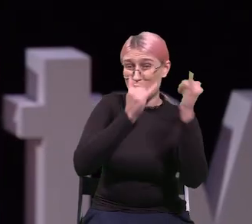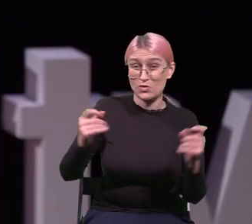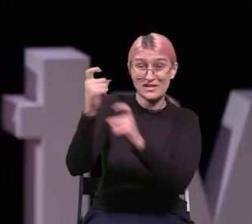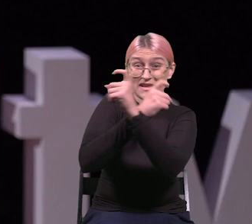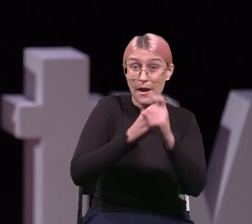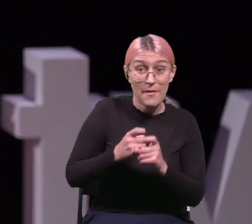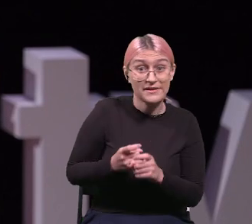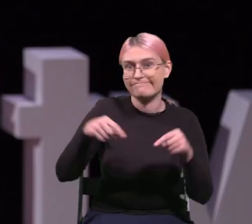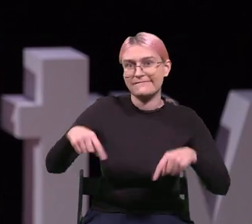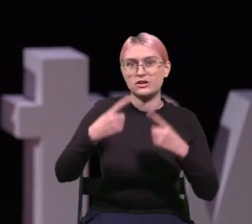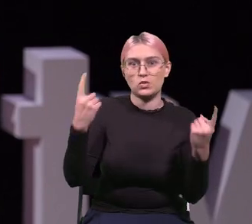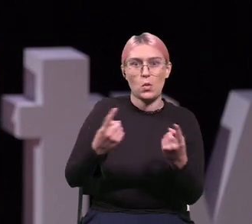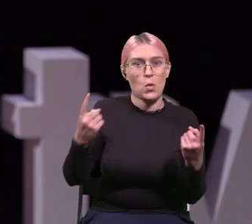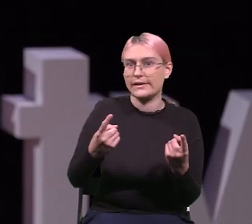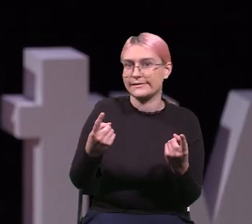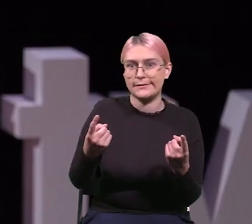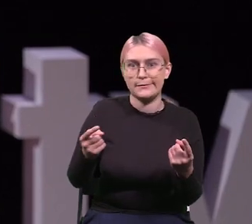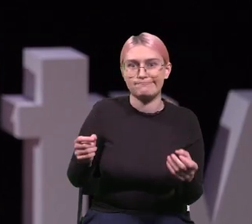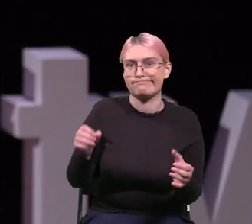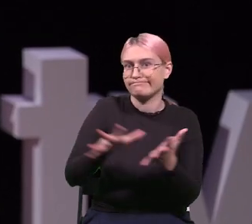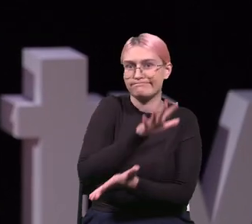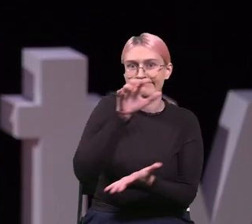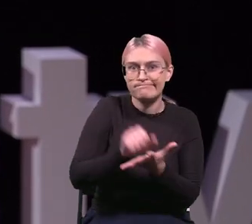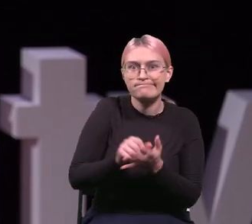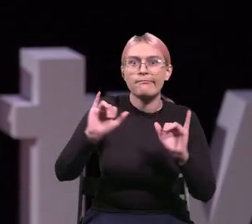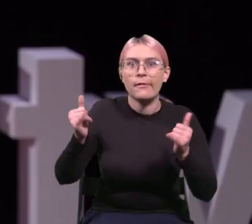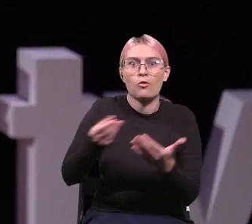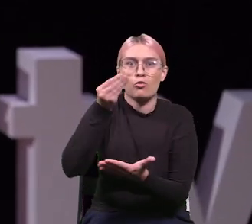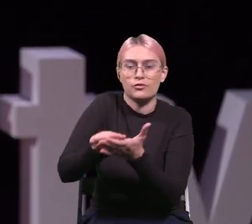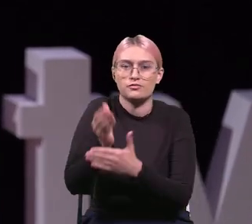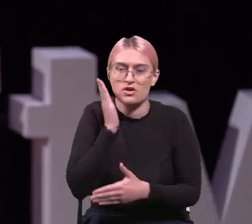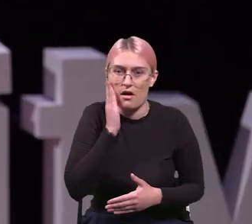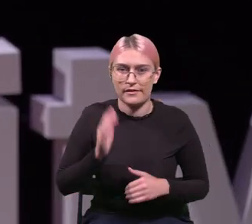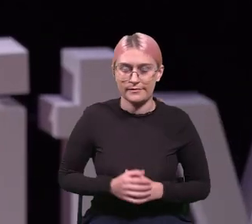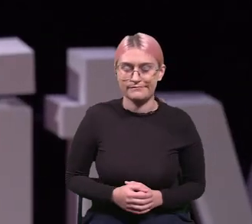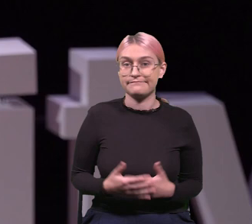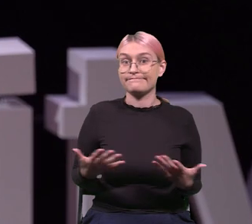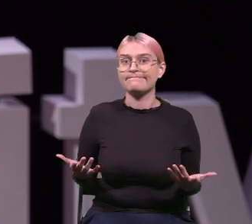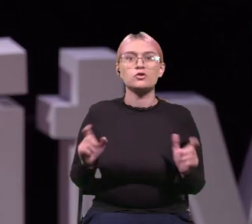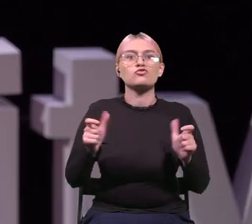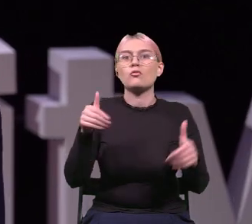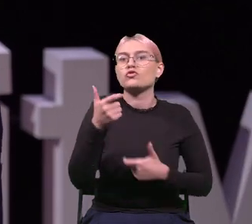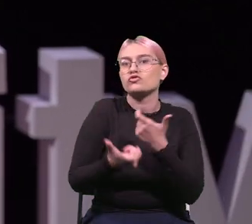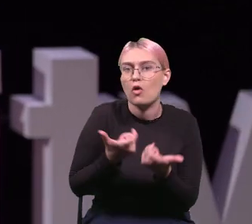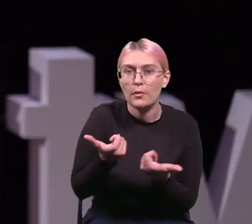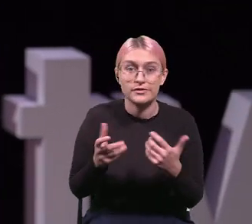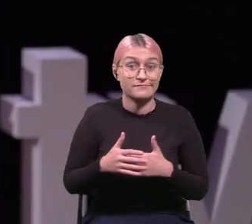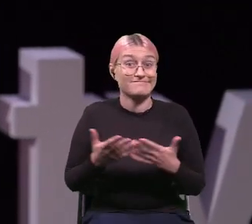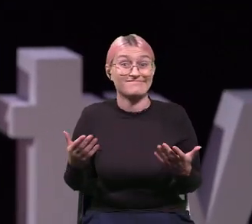Doszliśmy do ściany. Co z tym można zrobić? Co z tego wynika? Opcji jest relatywnie